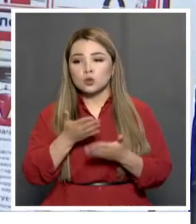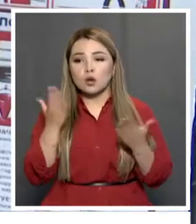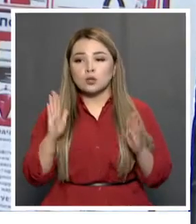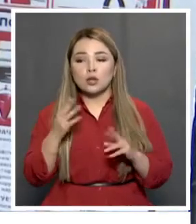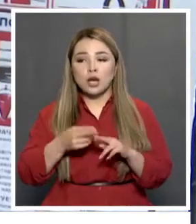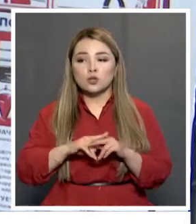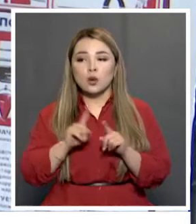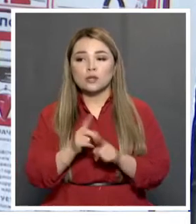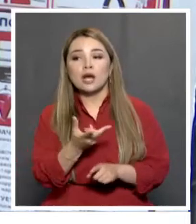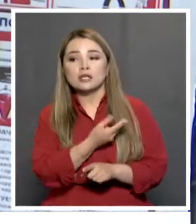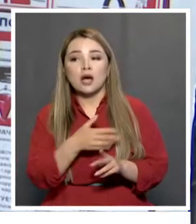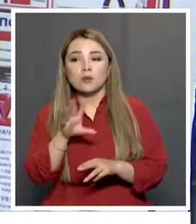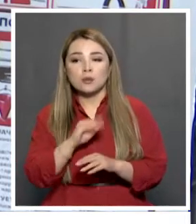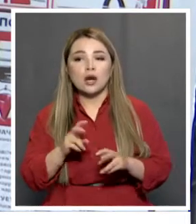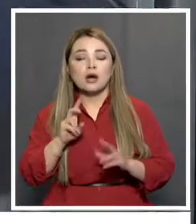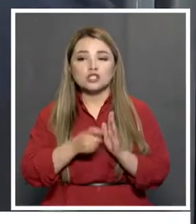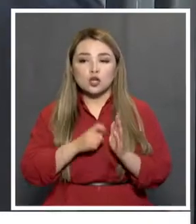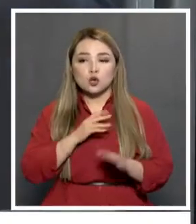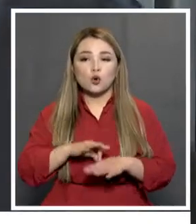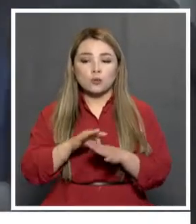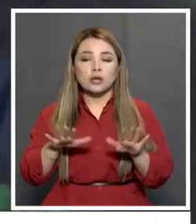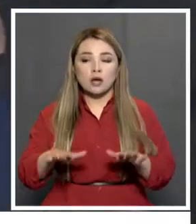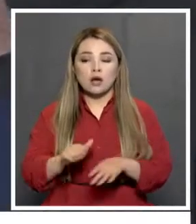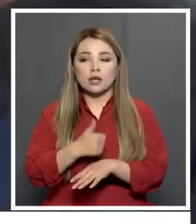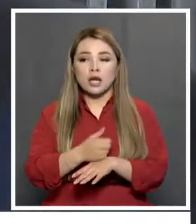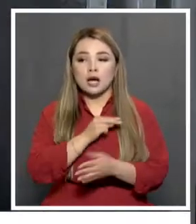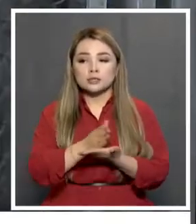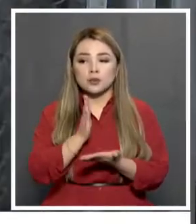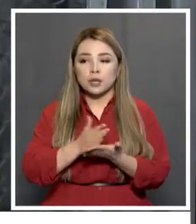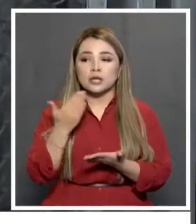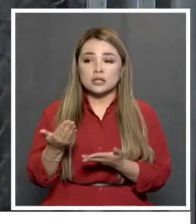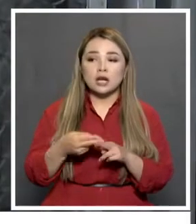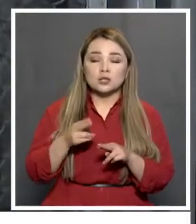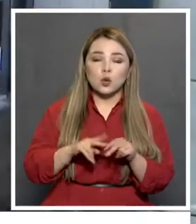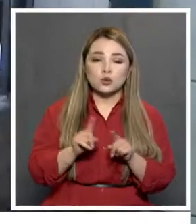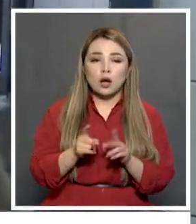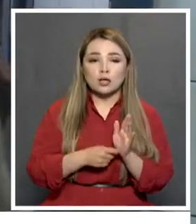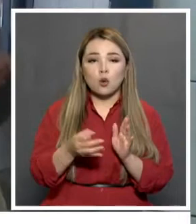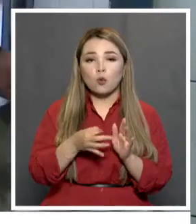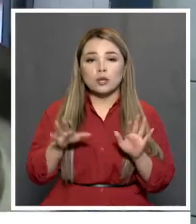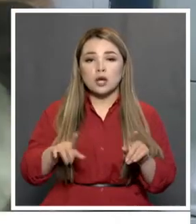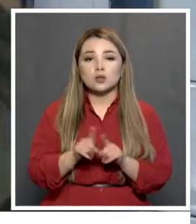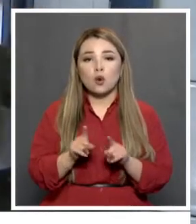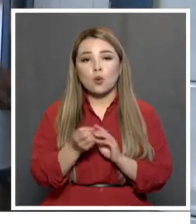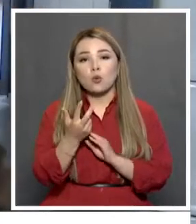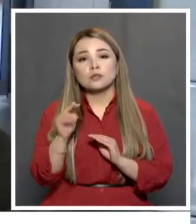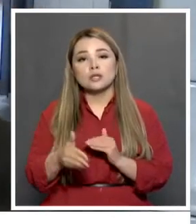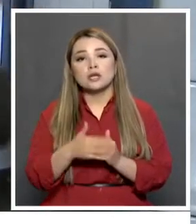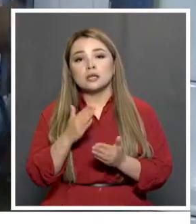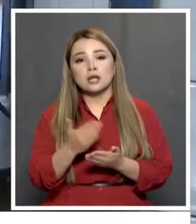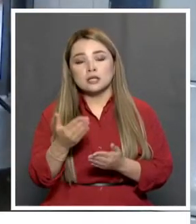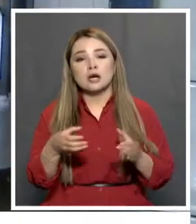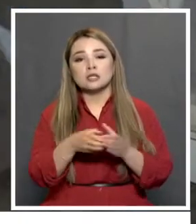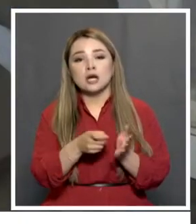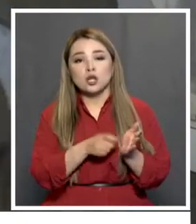екпе салдырғандардың көбі кен орындарының әкімшілік қызметкерлері көрінеді. Жалпы Қарағандыдағы көмір өндірісінде 13 мыңнан астам кенші жұмыс